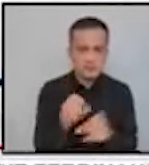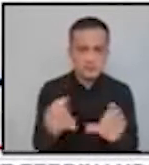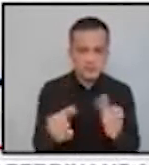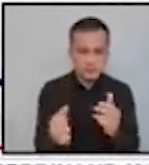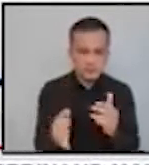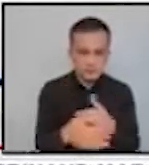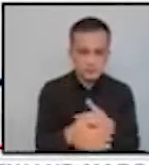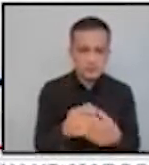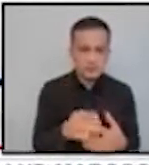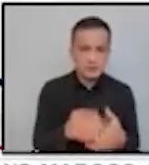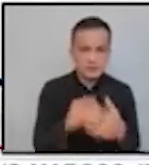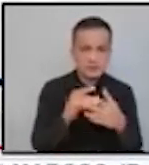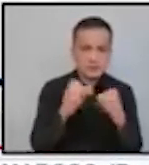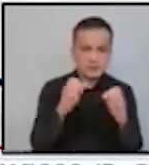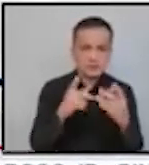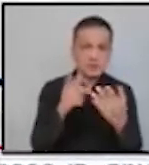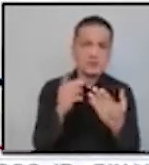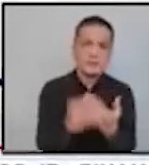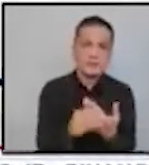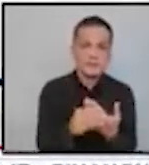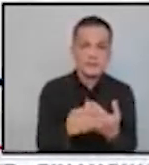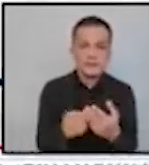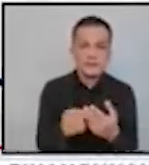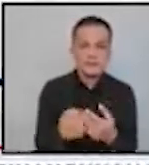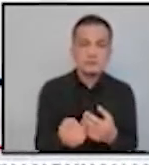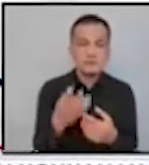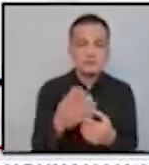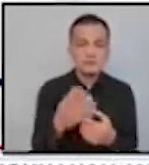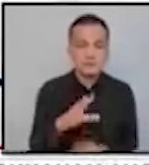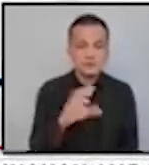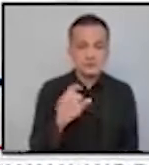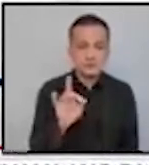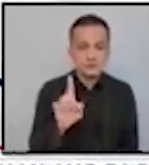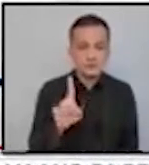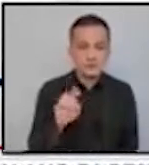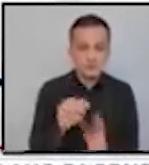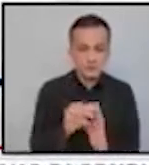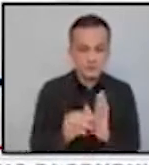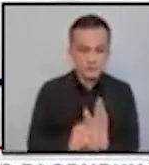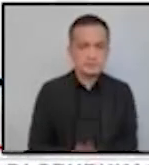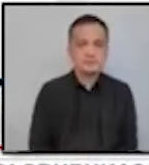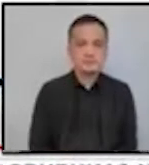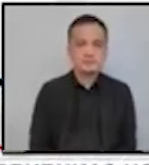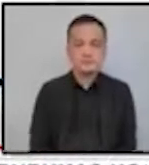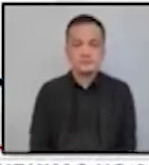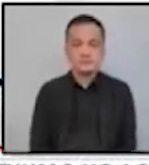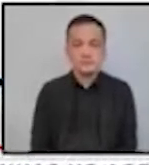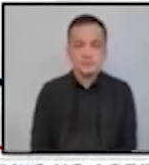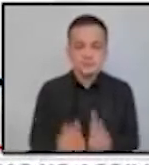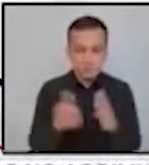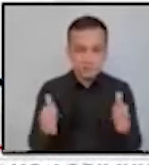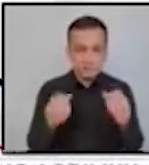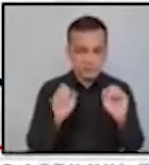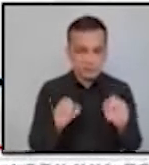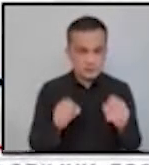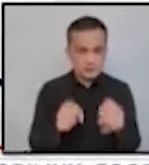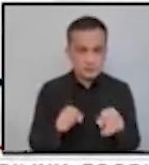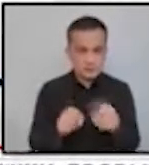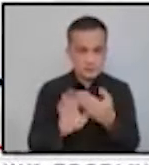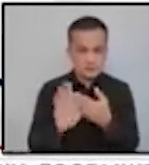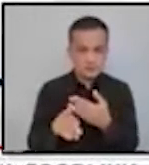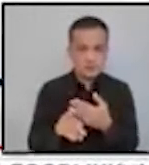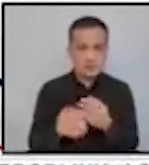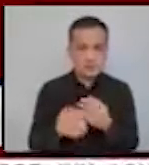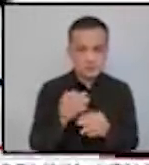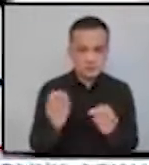special education program na nagkakahalaga ng 581 million pesos. Malaki naman ang posibilidad na maibalik ang libreng sakay